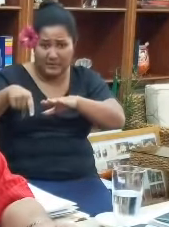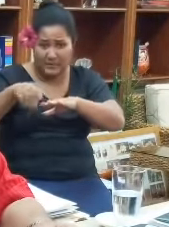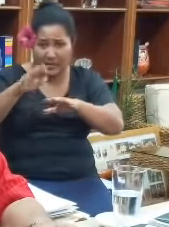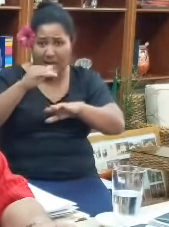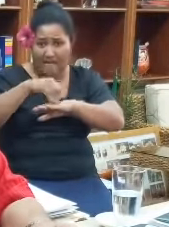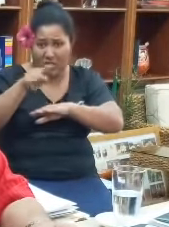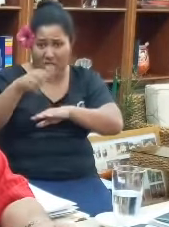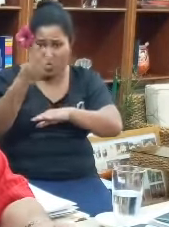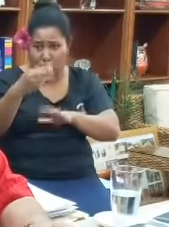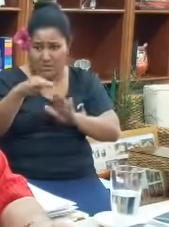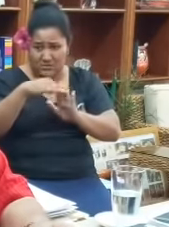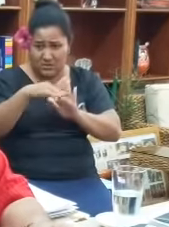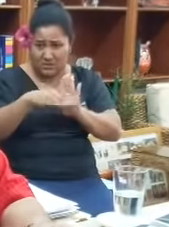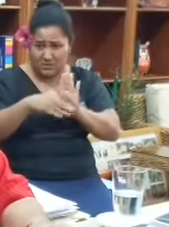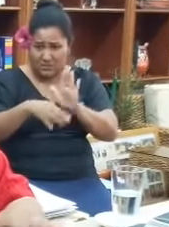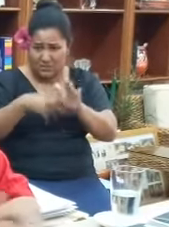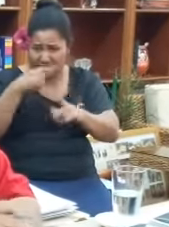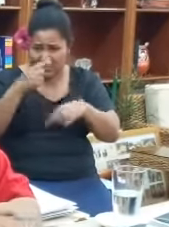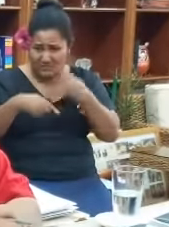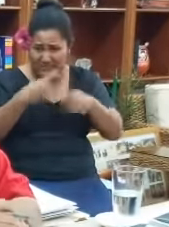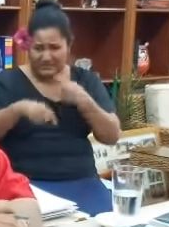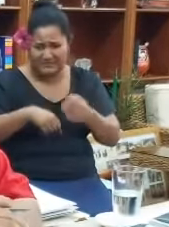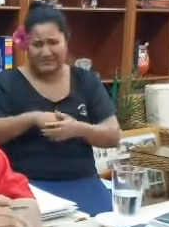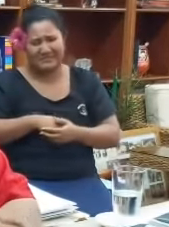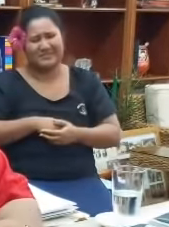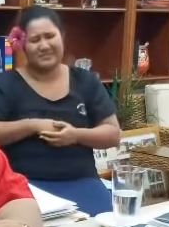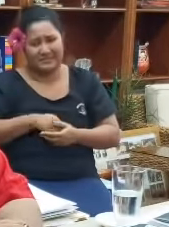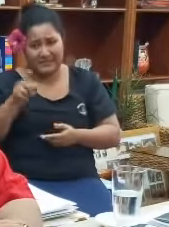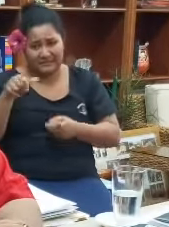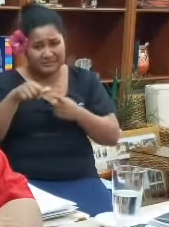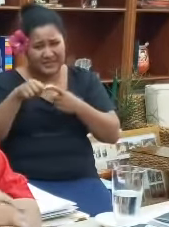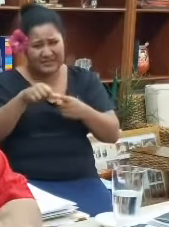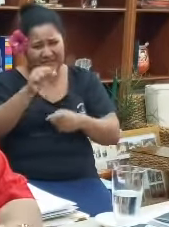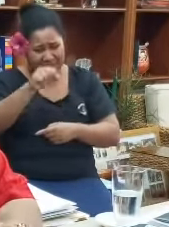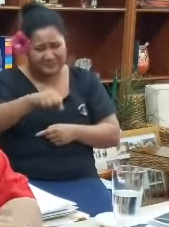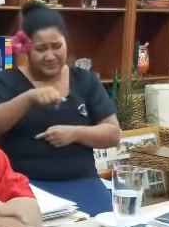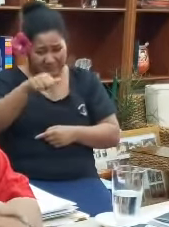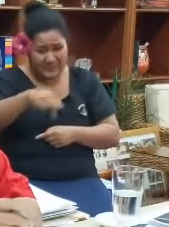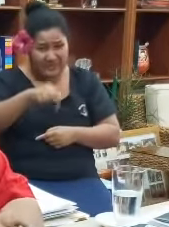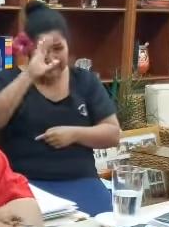fionga. Ya ola tunu ne ola tunu salot.